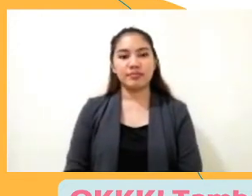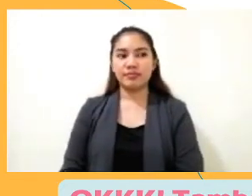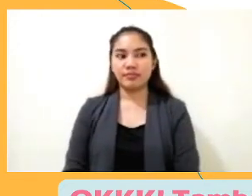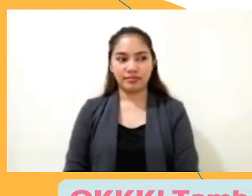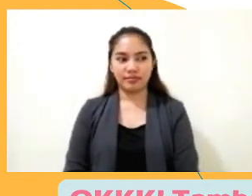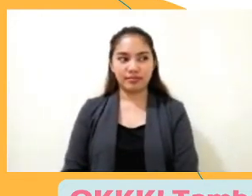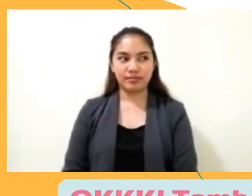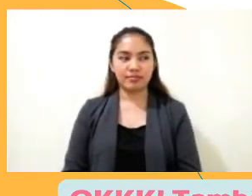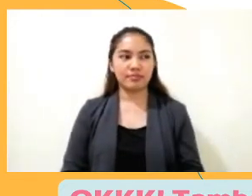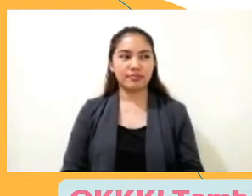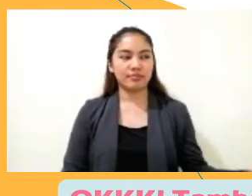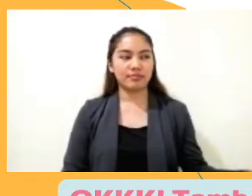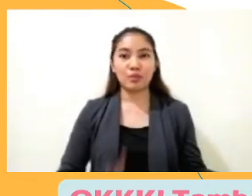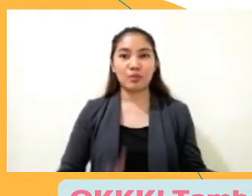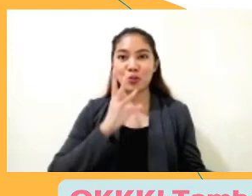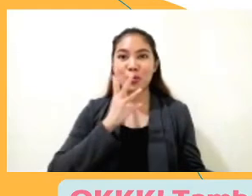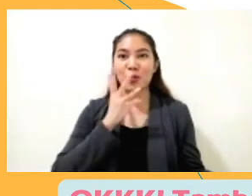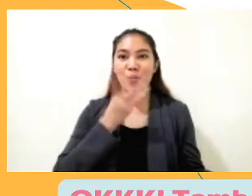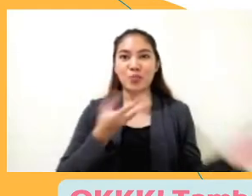Sino pong gusto mauna?